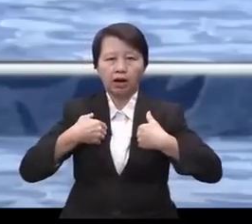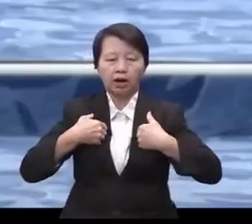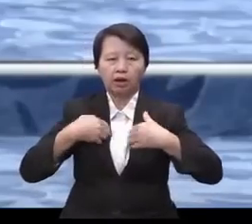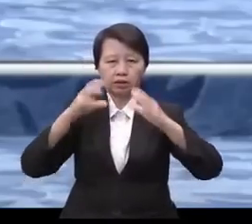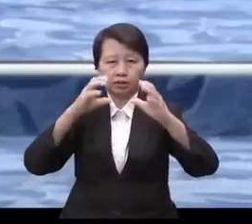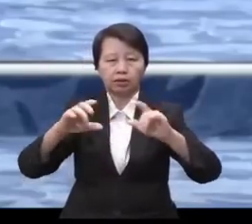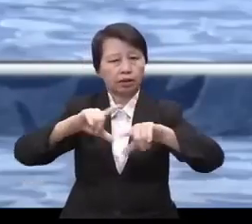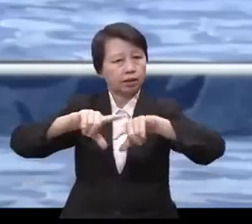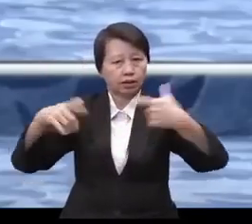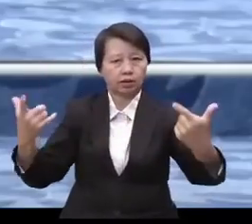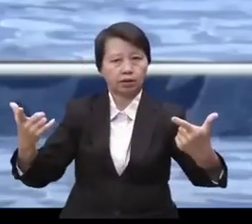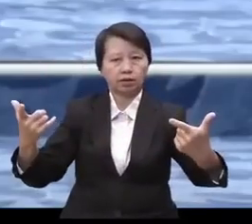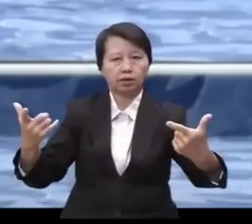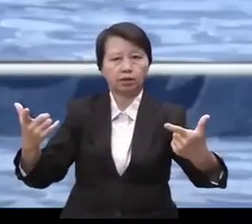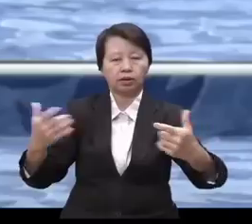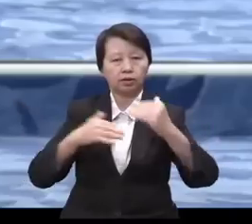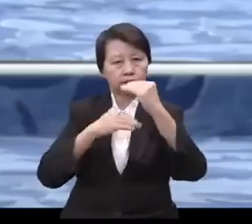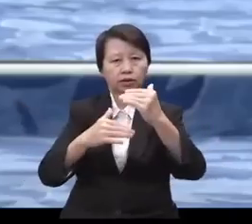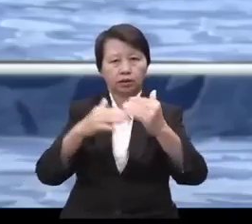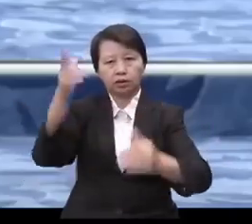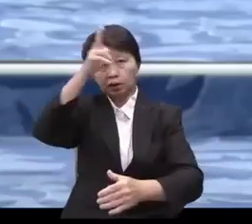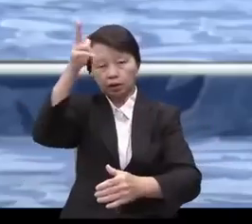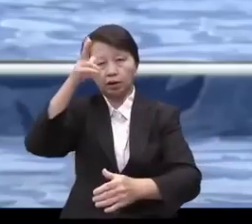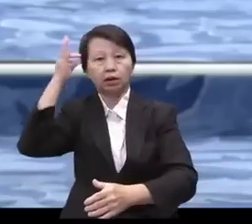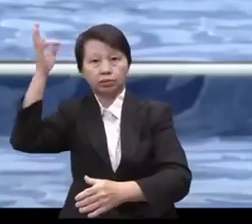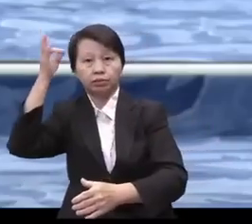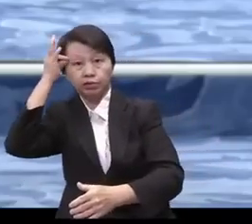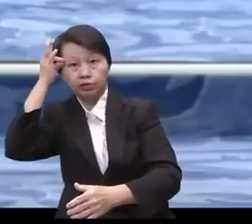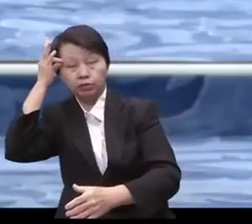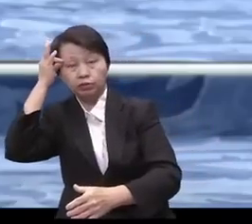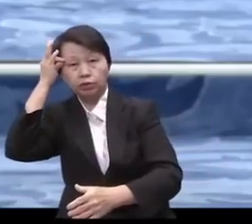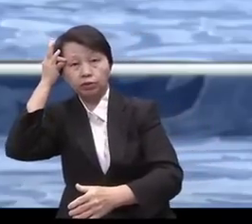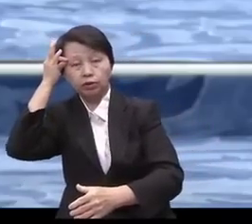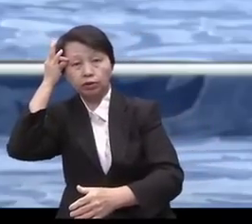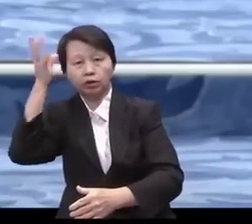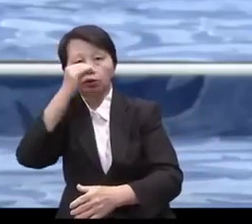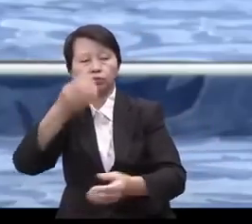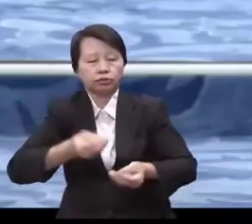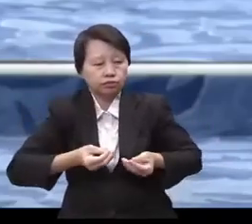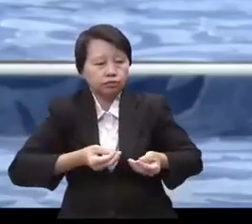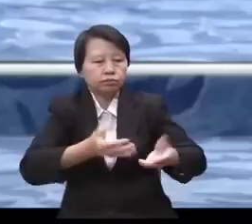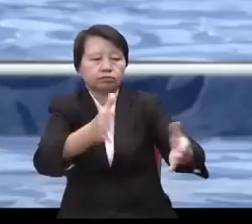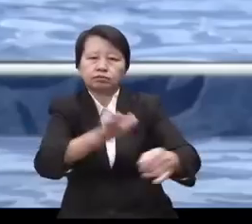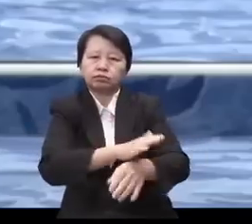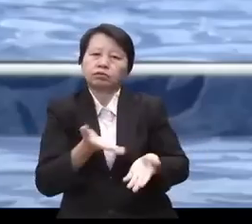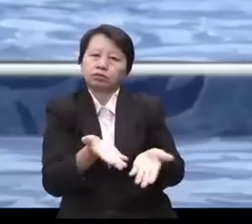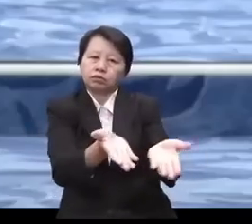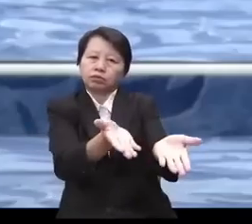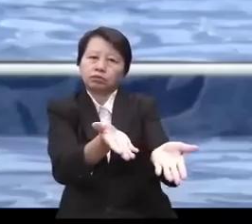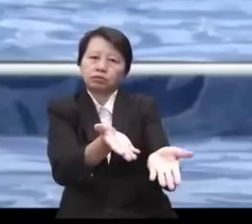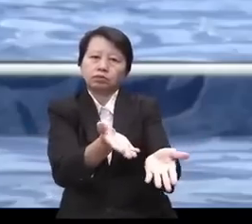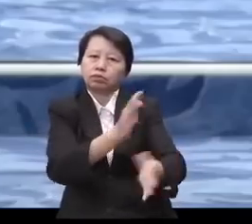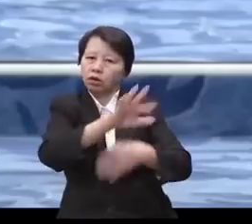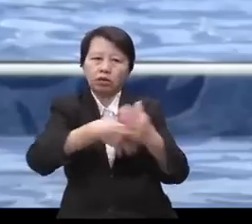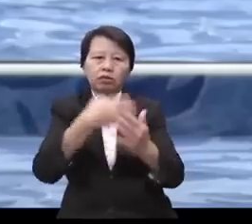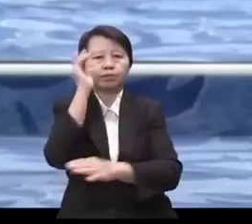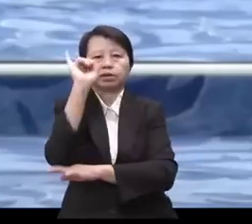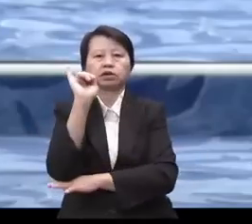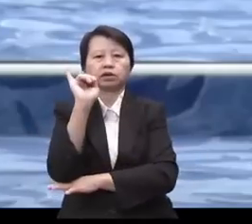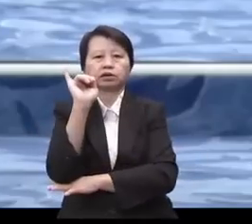berbeza dari tahap kerajaan persekutuan untuk memenuhi semua